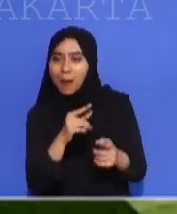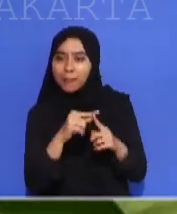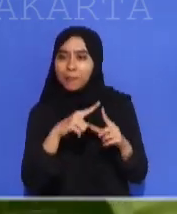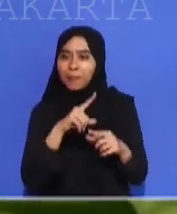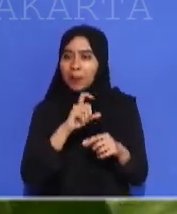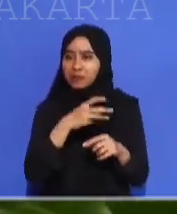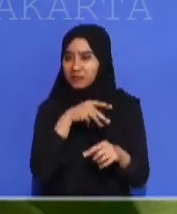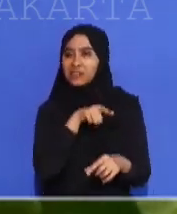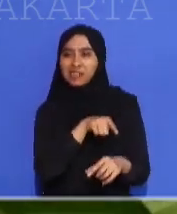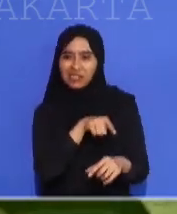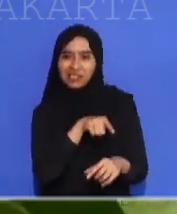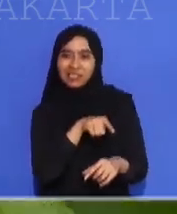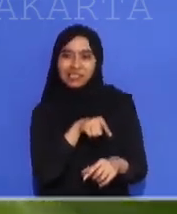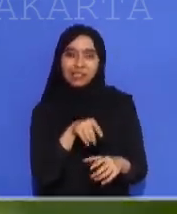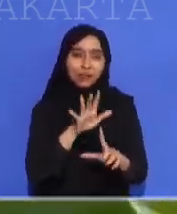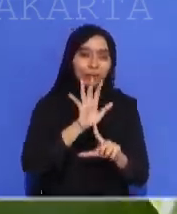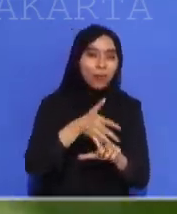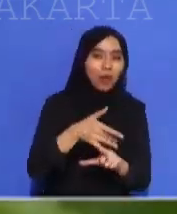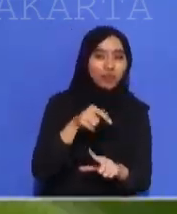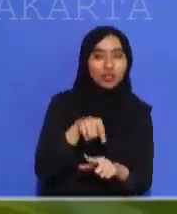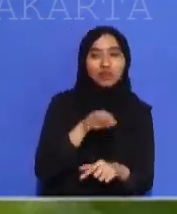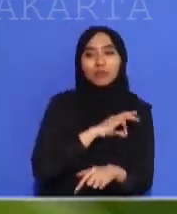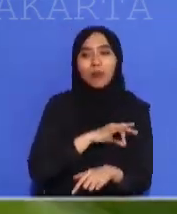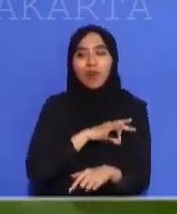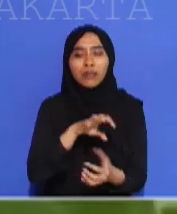wangang PES